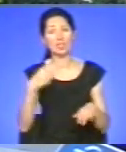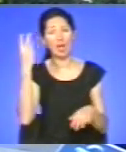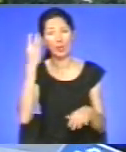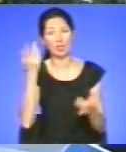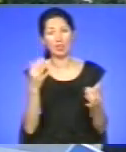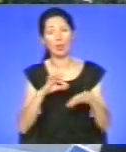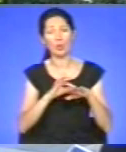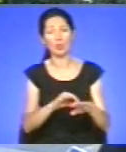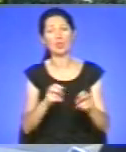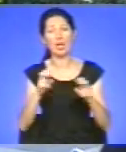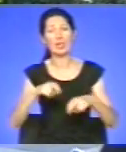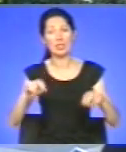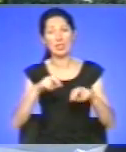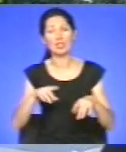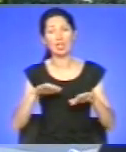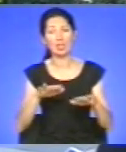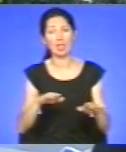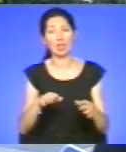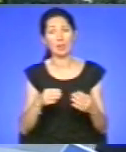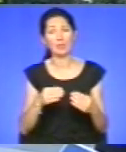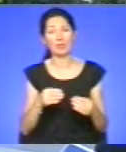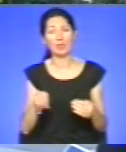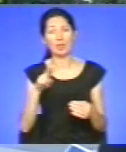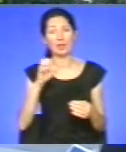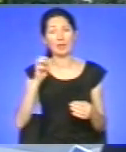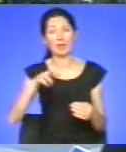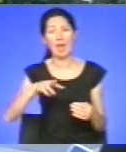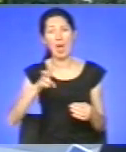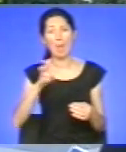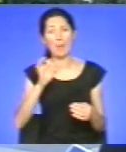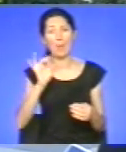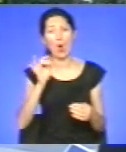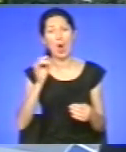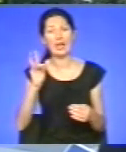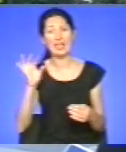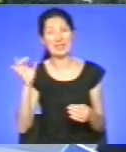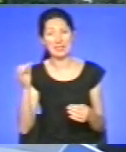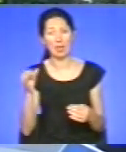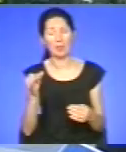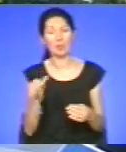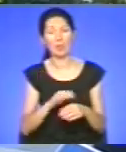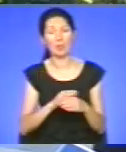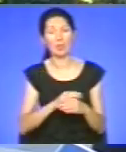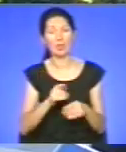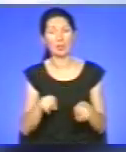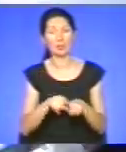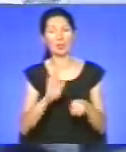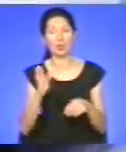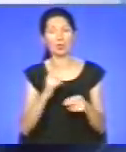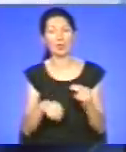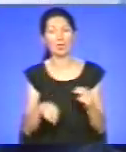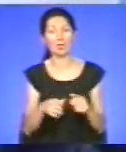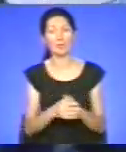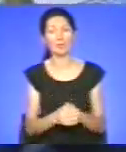проводяться слідчі дії, там родина. Це Демборинська, наскільки я пам'ятаю, фамілія. Ну, я думаю, також буде завершення.